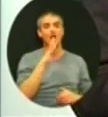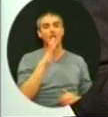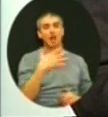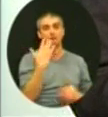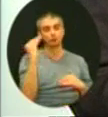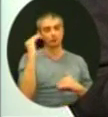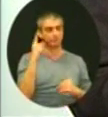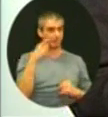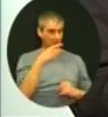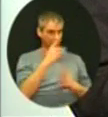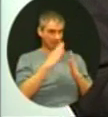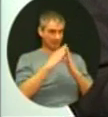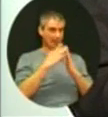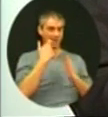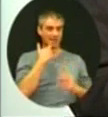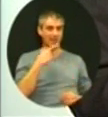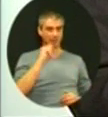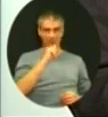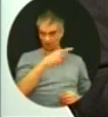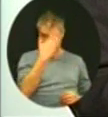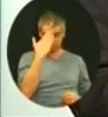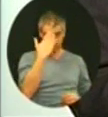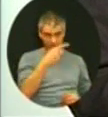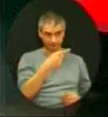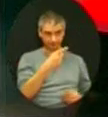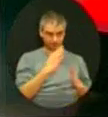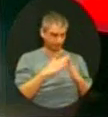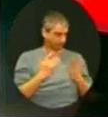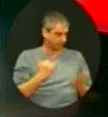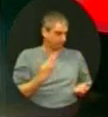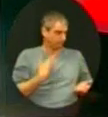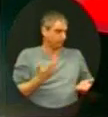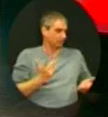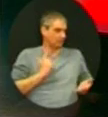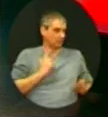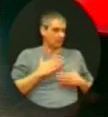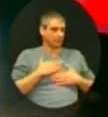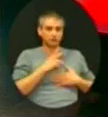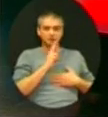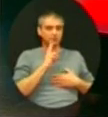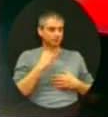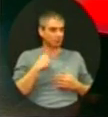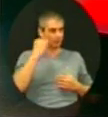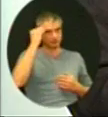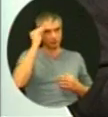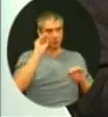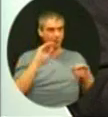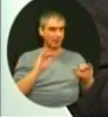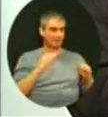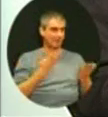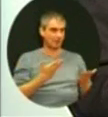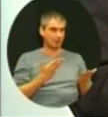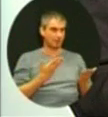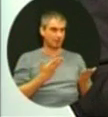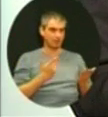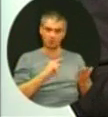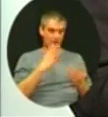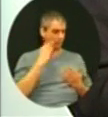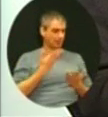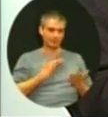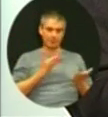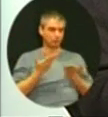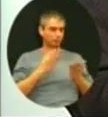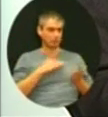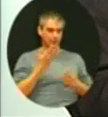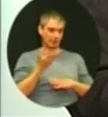5 שנים. אתה איש קריית גת. כן. אתה מכיר את זה מהבית? מכיר את זה באופן אישי, אמא שלי זכרונה לברכה. לא נהנתה משירותי